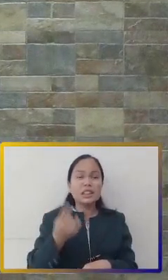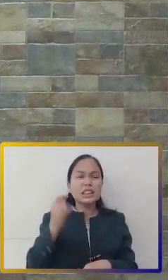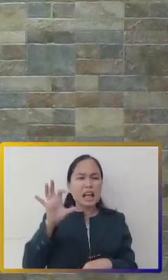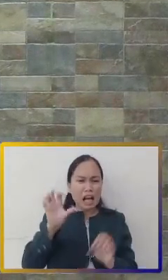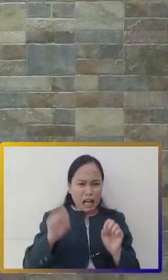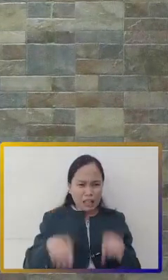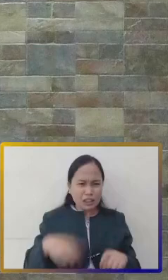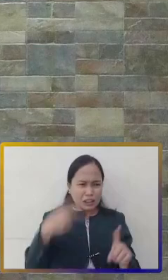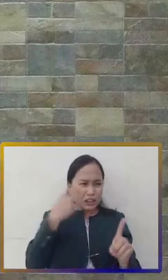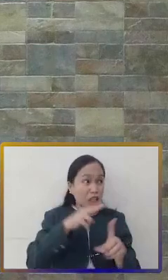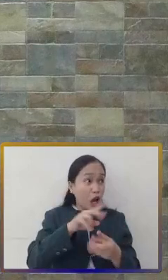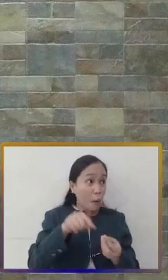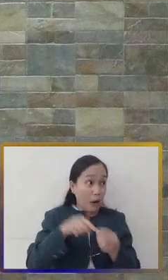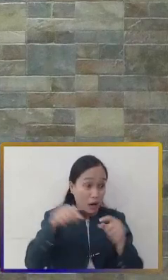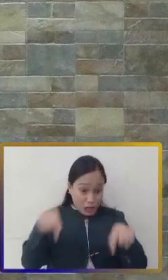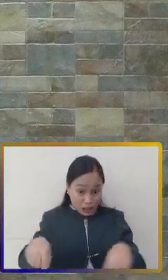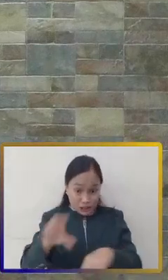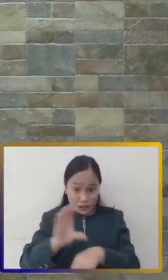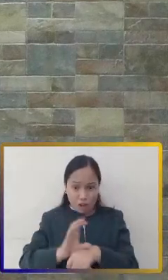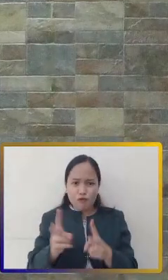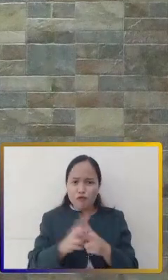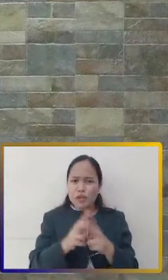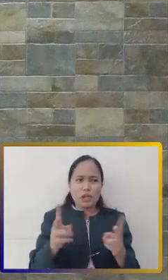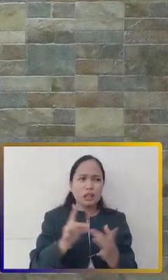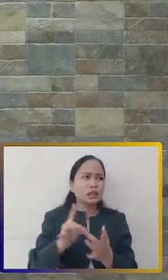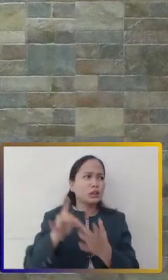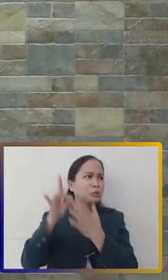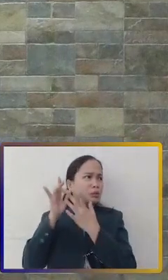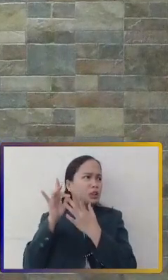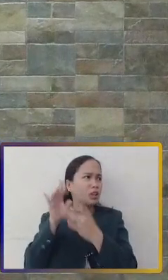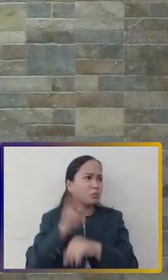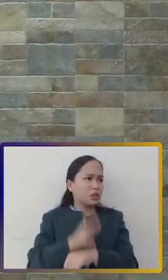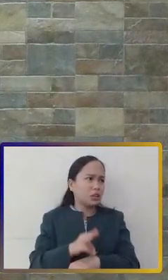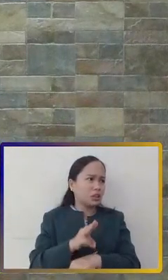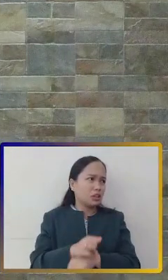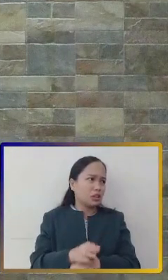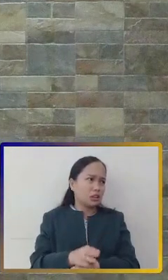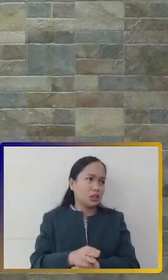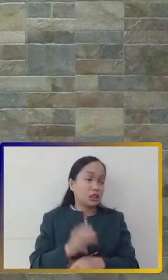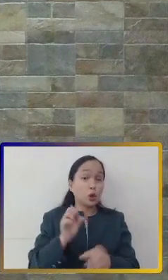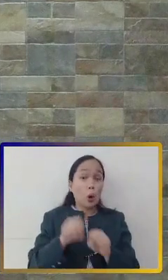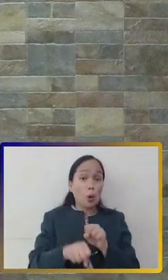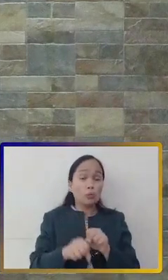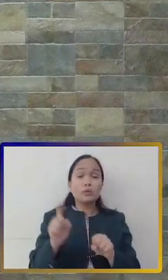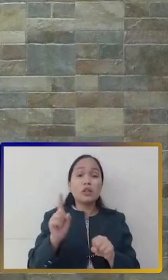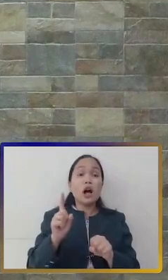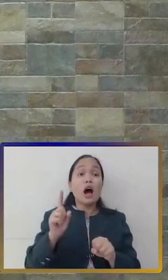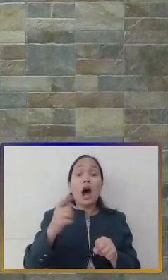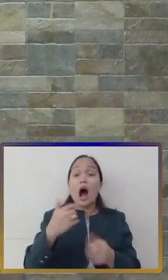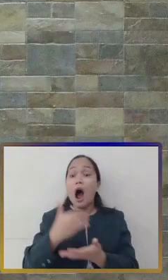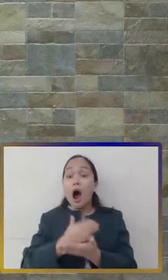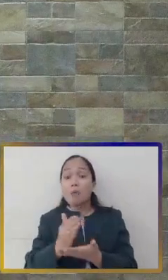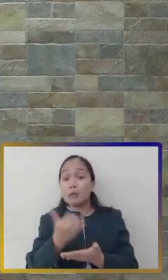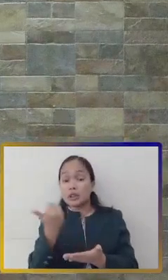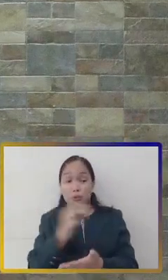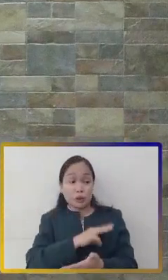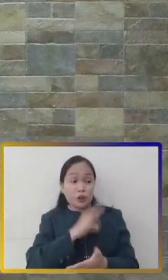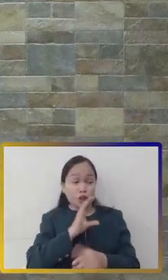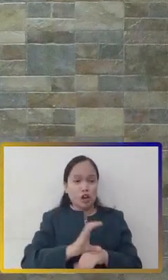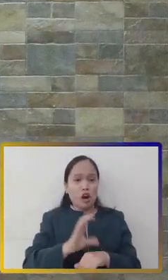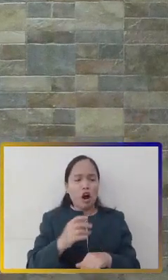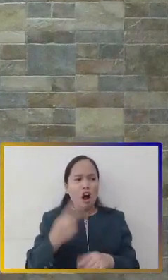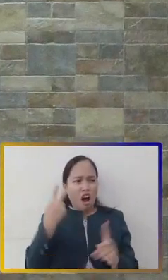the exceptional ministry na meron ng simbahan po na ito. They are seeing that our ministry is not